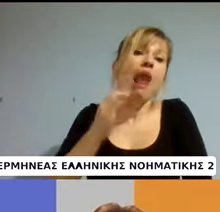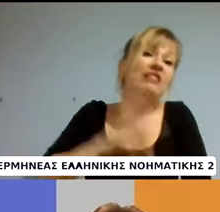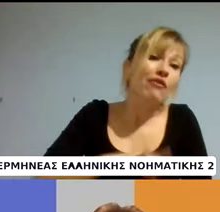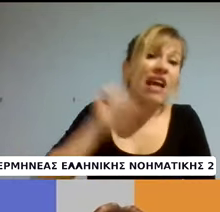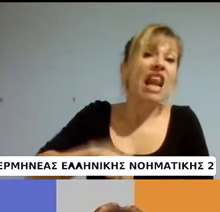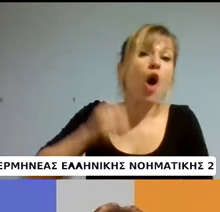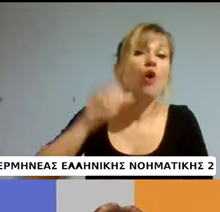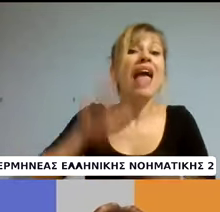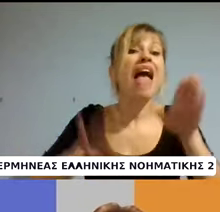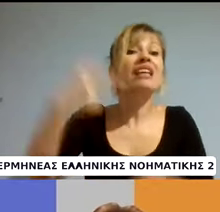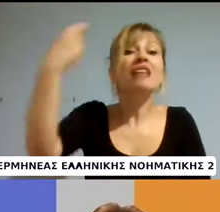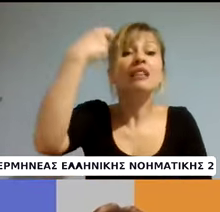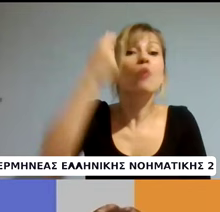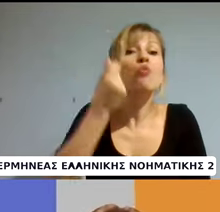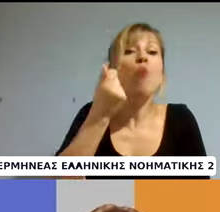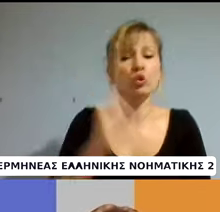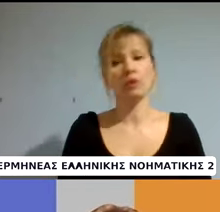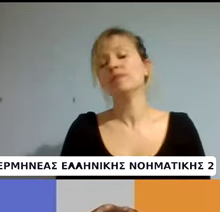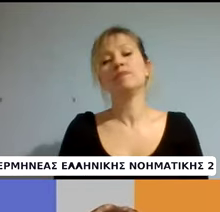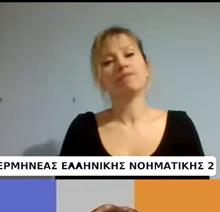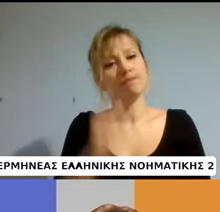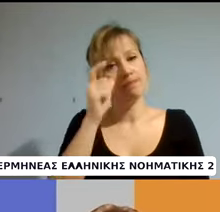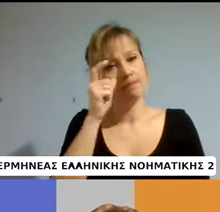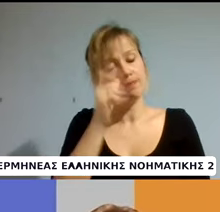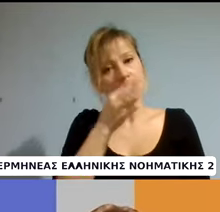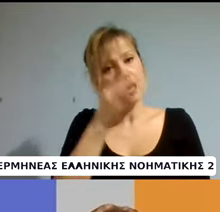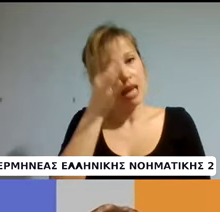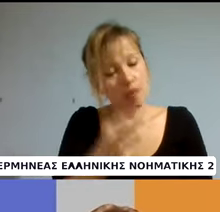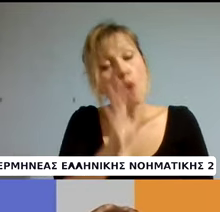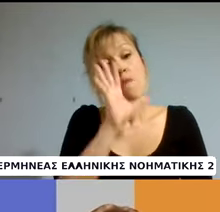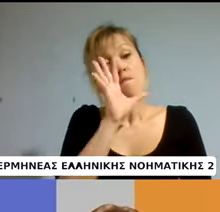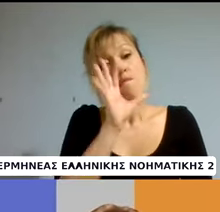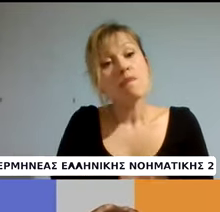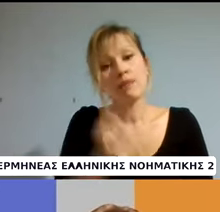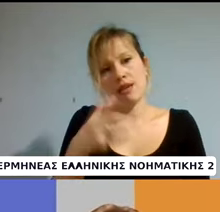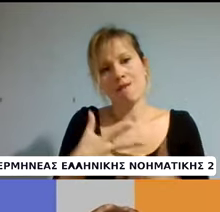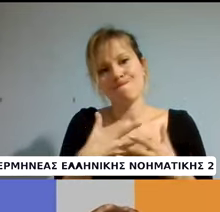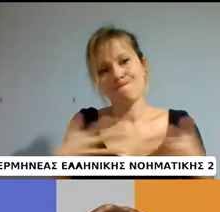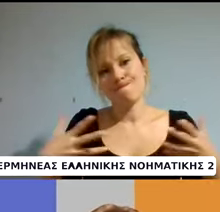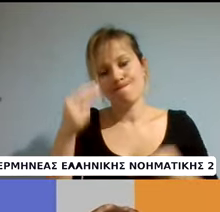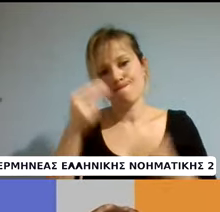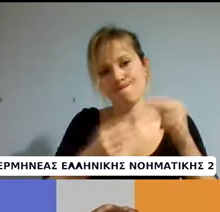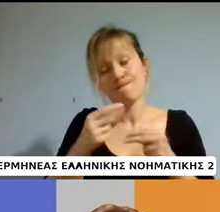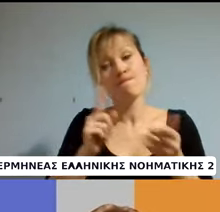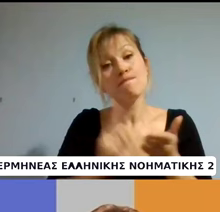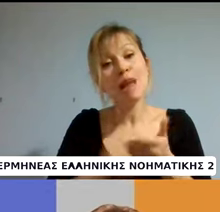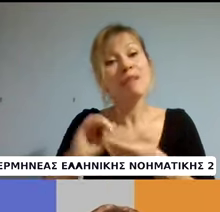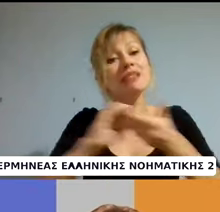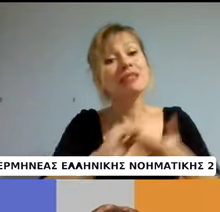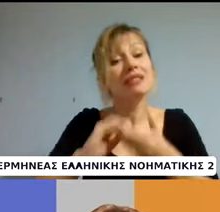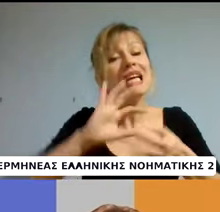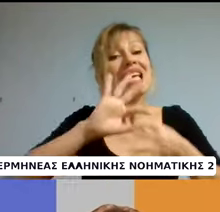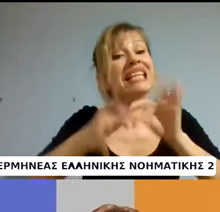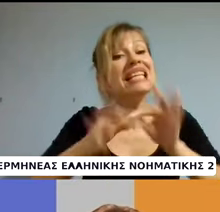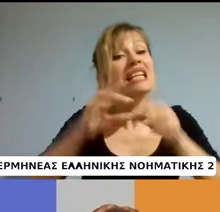Να σας πω πάντως και κάτι άλλο και εδώ πραγματικά είναι ένα θέμα το οποίο θα ήταν καλό να το δουν και οι σύλλογοι με τους νομικούς